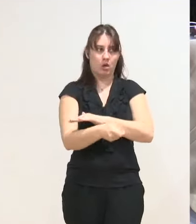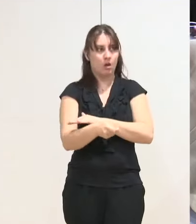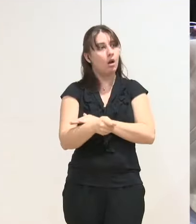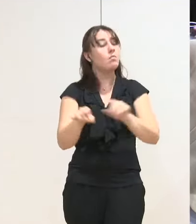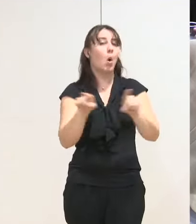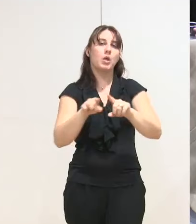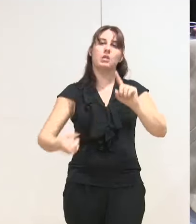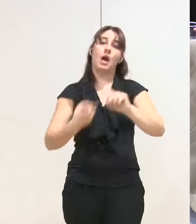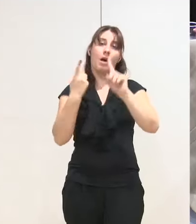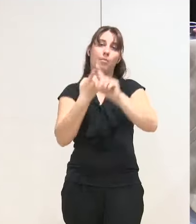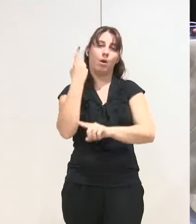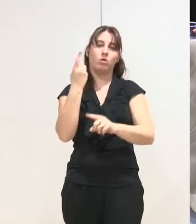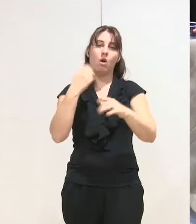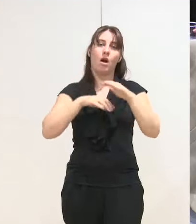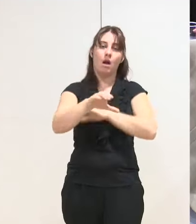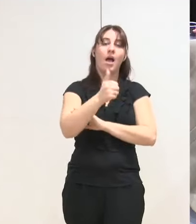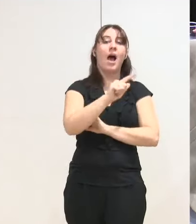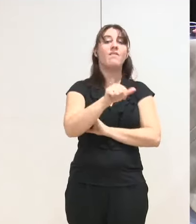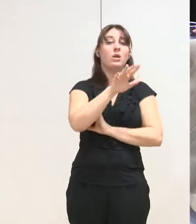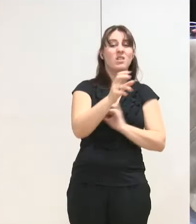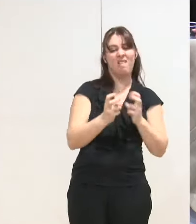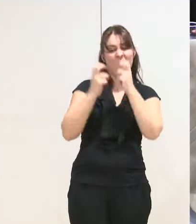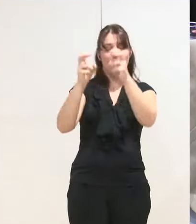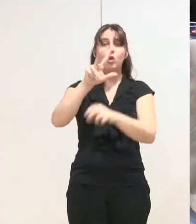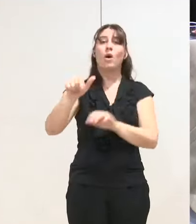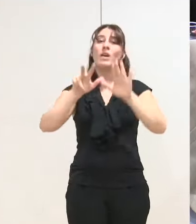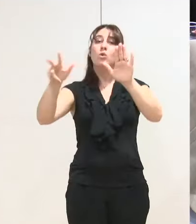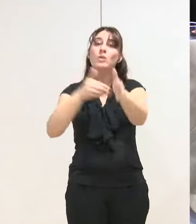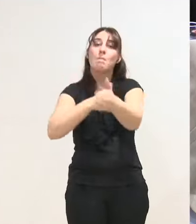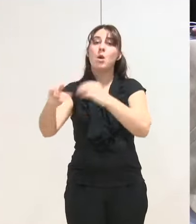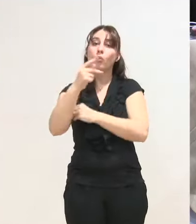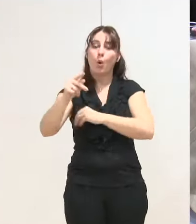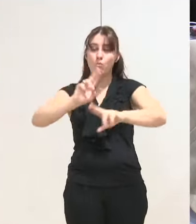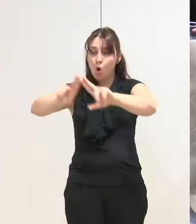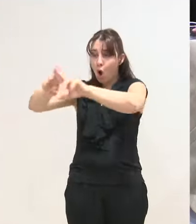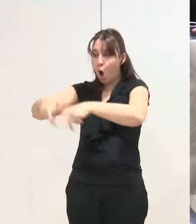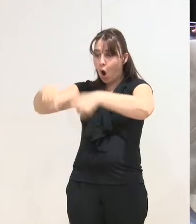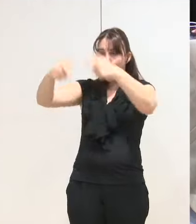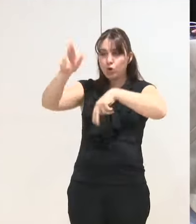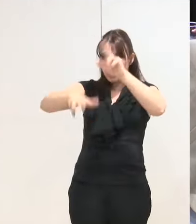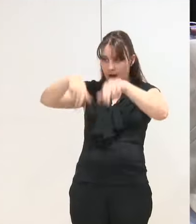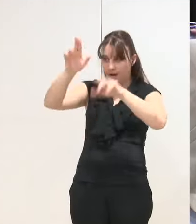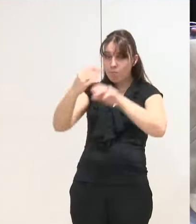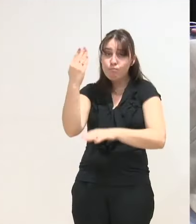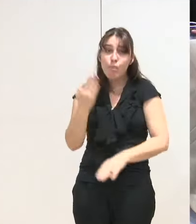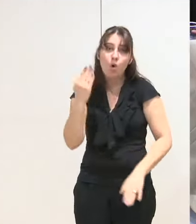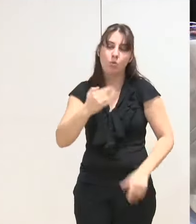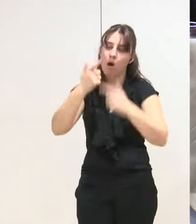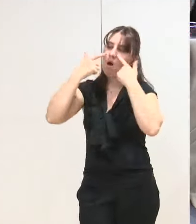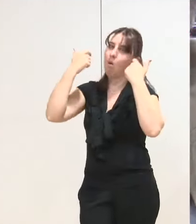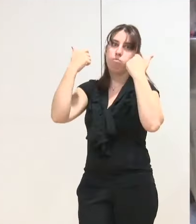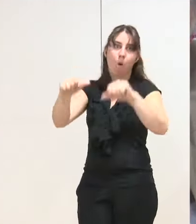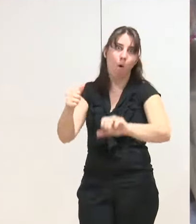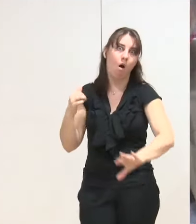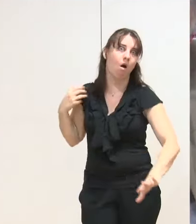l'investissement de 1,8 million à 3,3 million d'euros pour l'entretien des école qui en avait et c'est peu de le dire bien